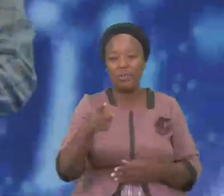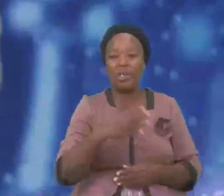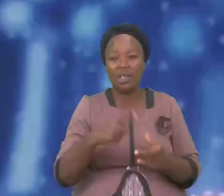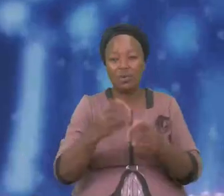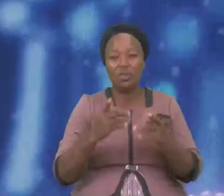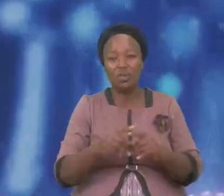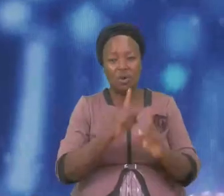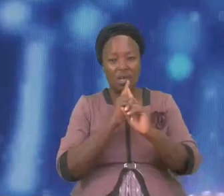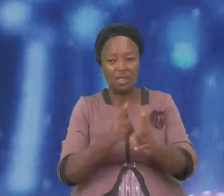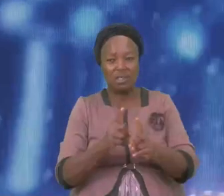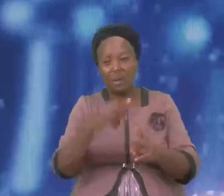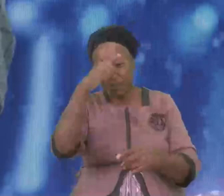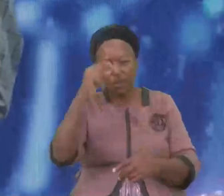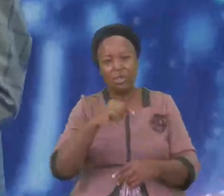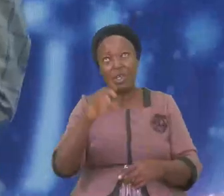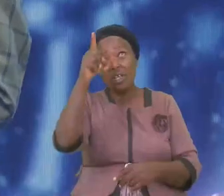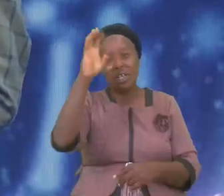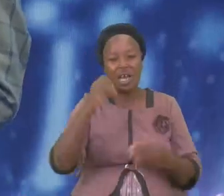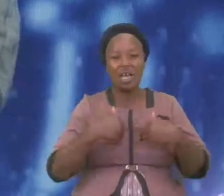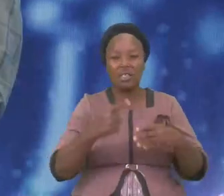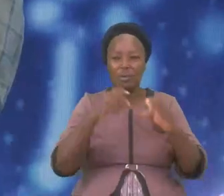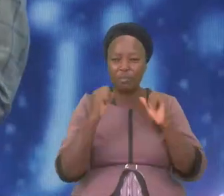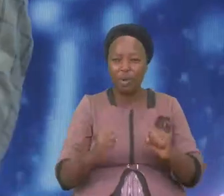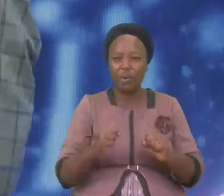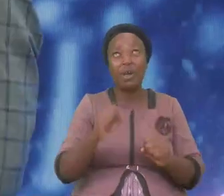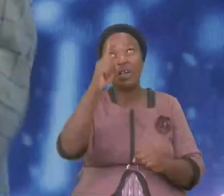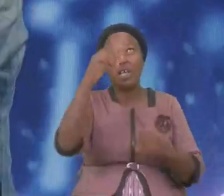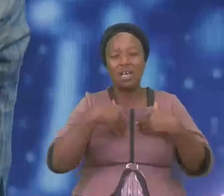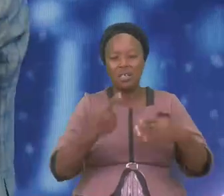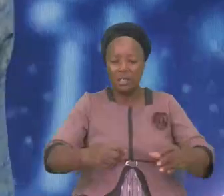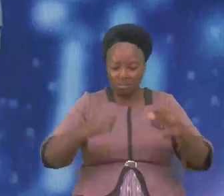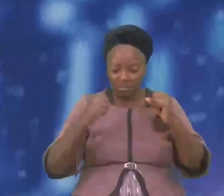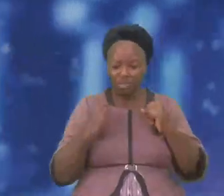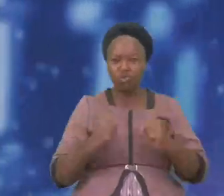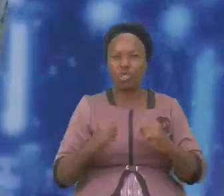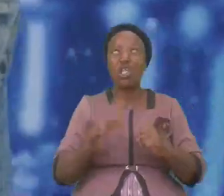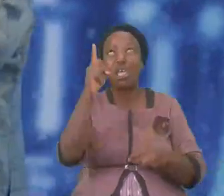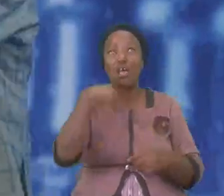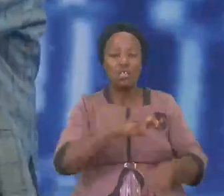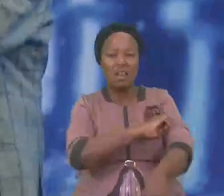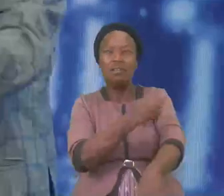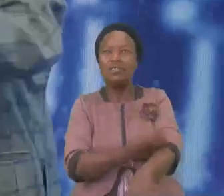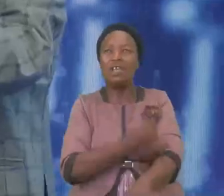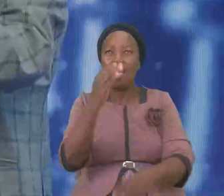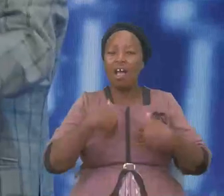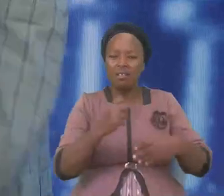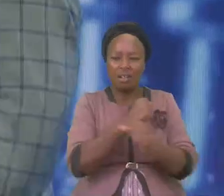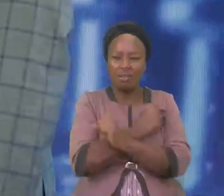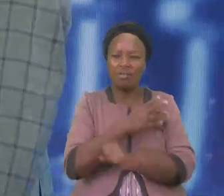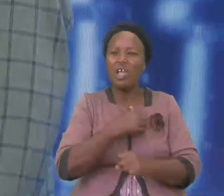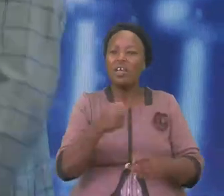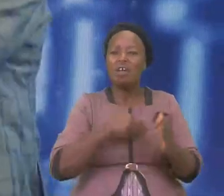Le Seigneur vous invite et veut que vous répondiez parce qu'il a la capacité, il a l'amour, il a